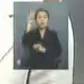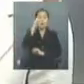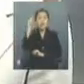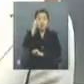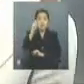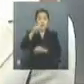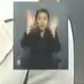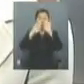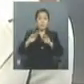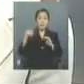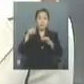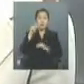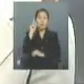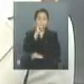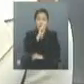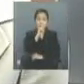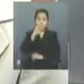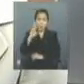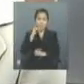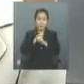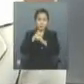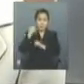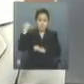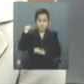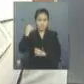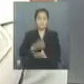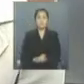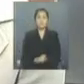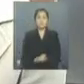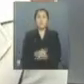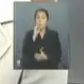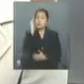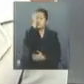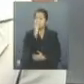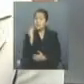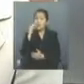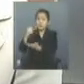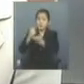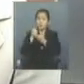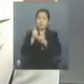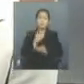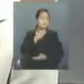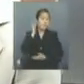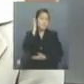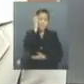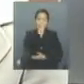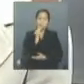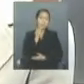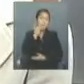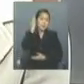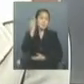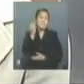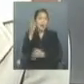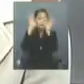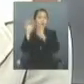HD นี่แซวกับช่างแต่งหน้านะคะว่าเป็นการพิสูจน์ฝีมือช่างแต่งหน้าแล้วว่าจะช่วยพวกเราให้หน้านี่เนียนได้มากขึ้นกว่าเดิมหรือเปล่าเพราะว่า